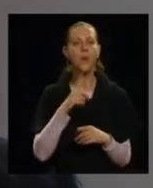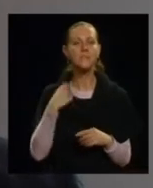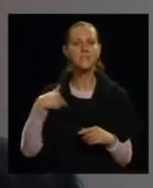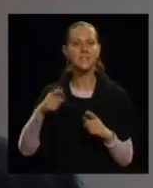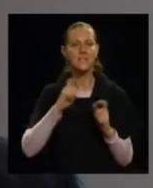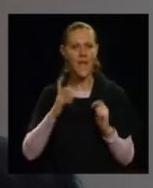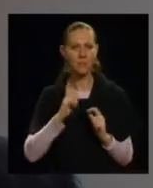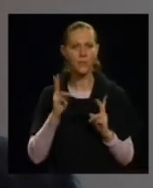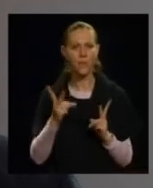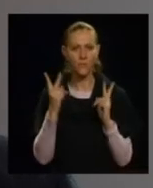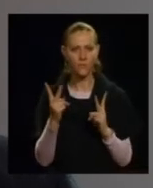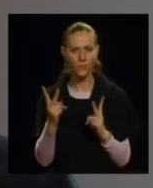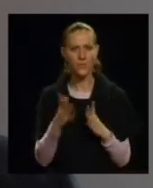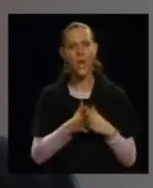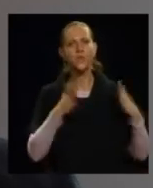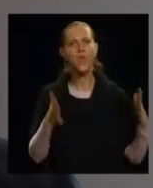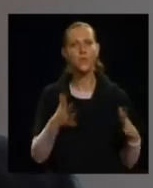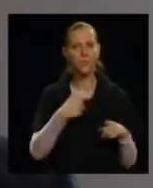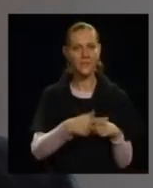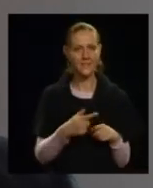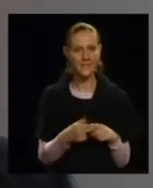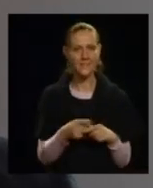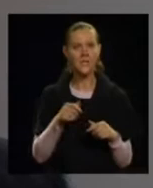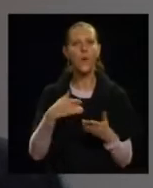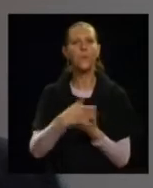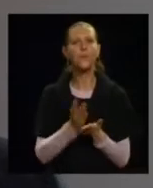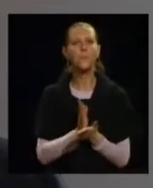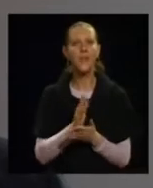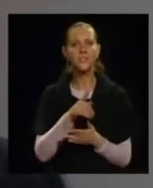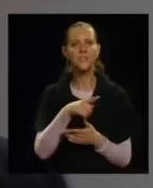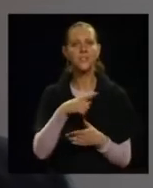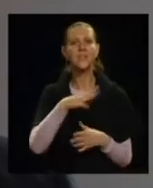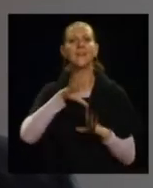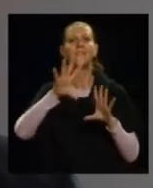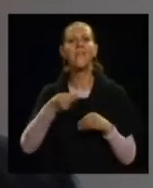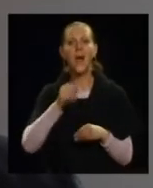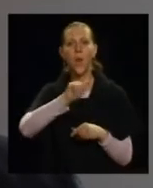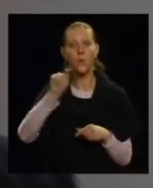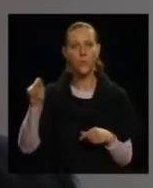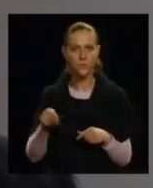számunkra nagyon fontos, egy nagyobbik részt az újpesti vállalkozók